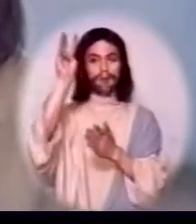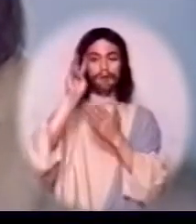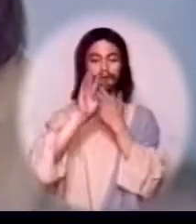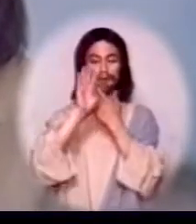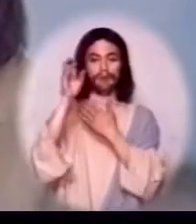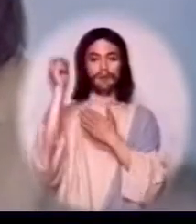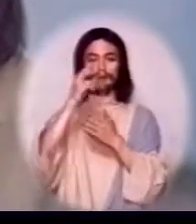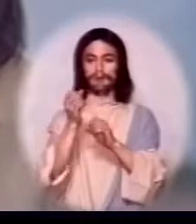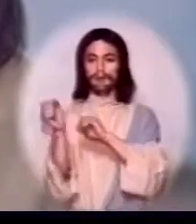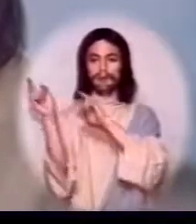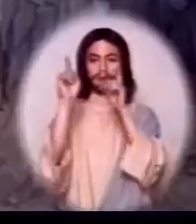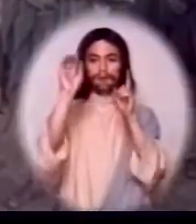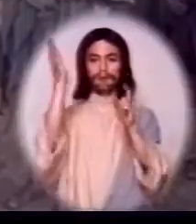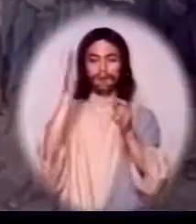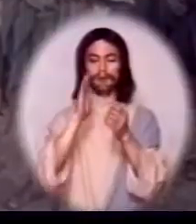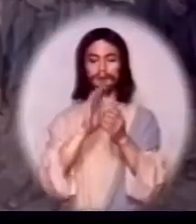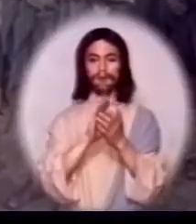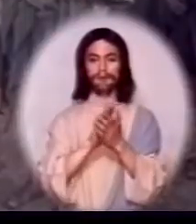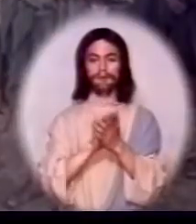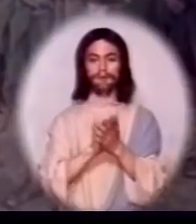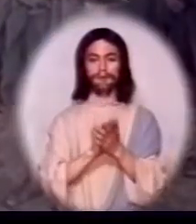3일 후에 다시 살아나리라.